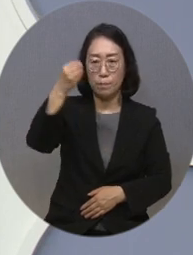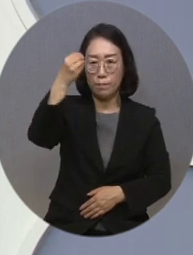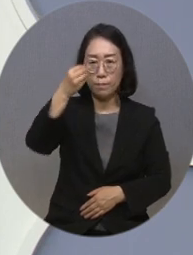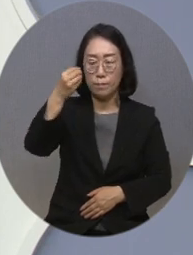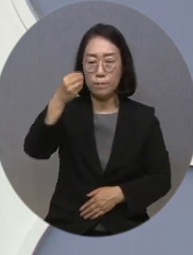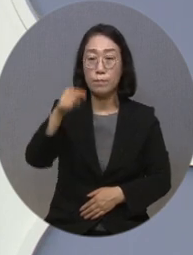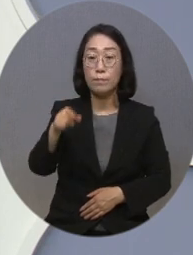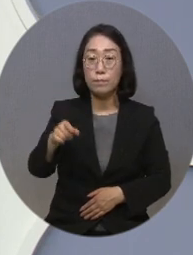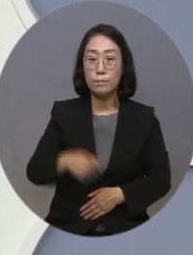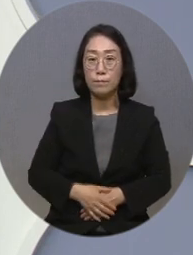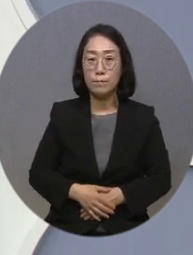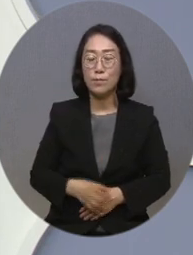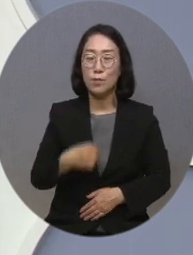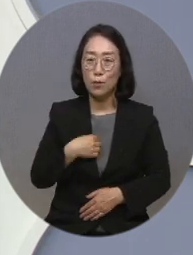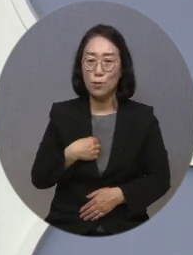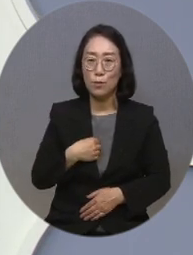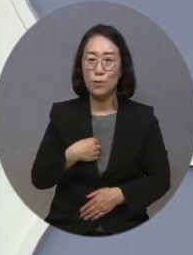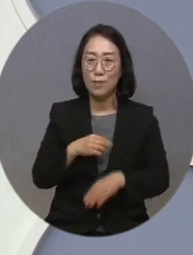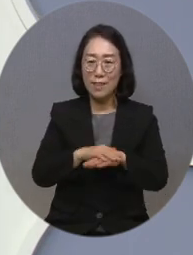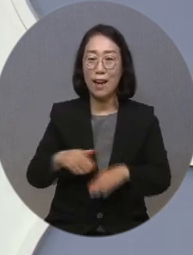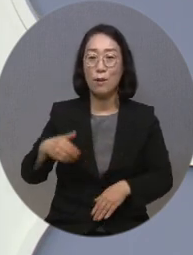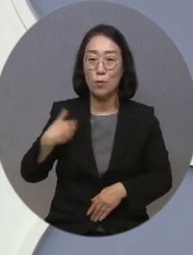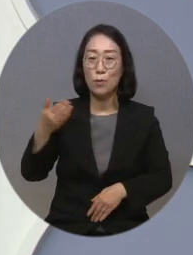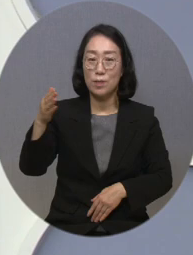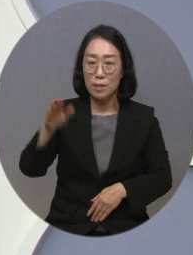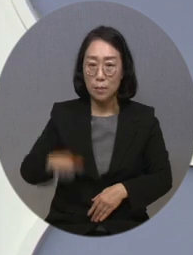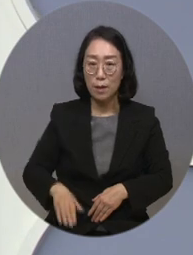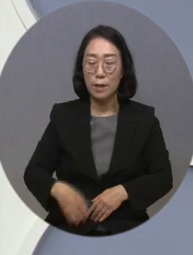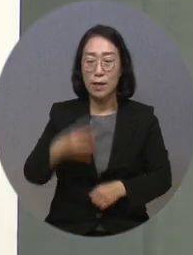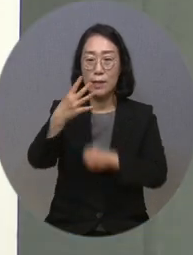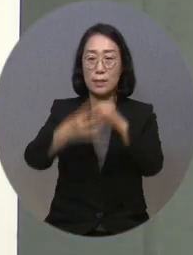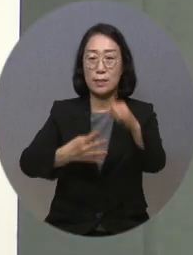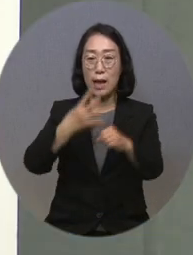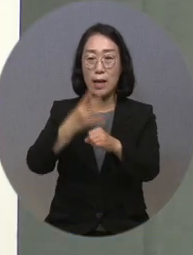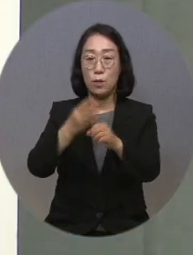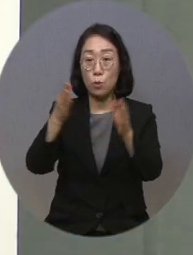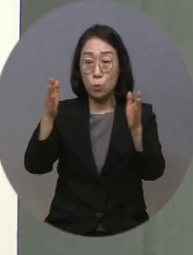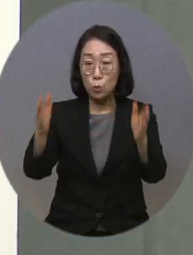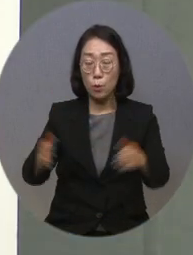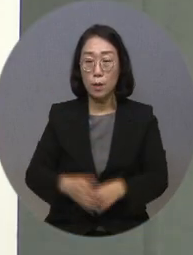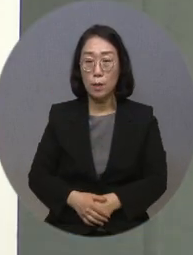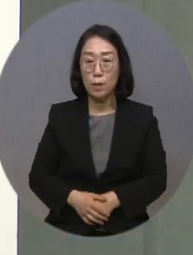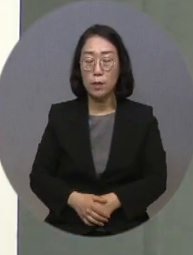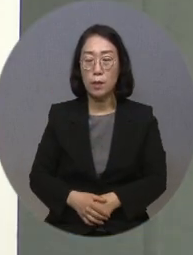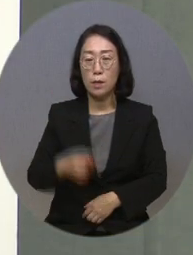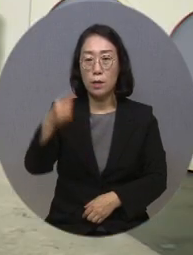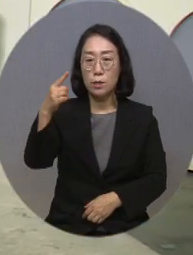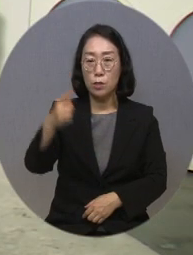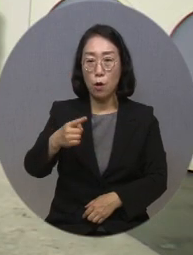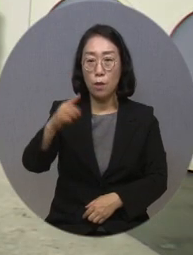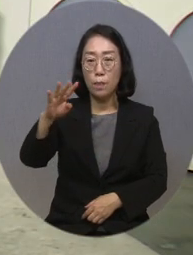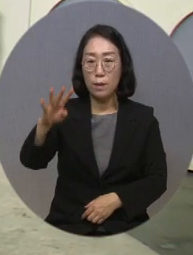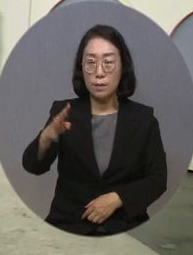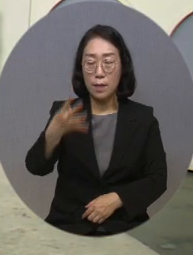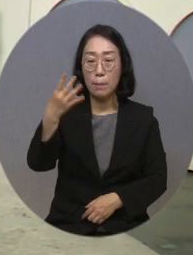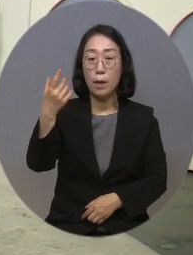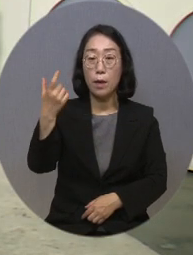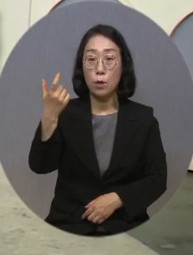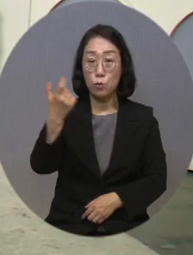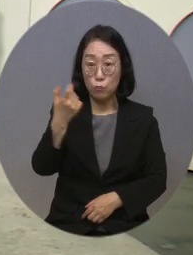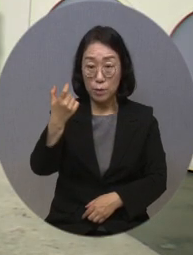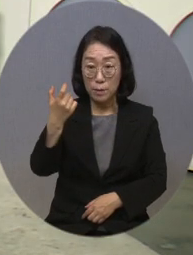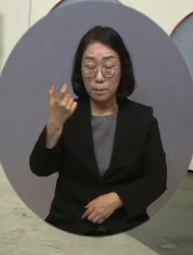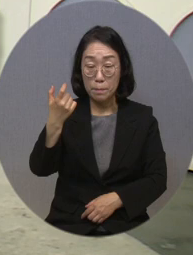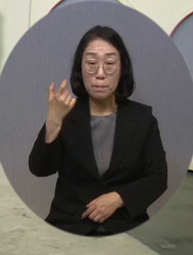테지만 저도 모릅니다. 그랬더니 그 4년 동안 했으니까 그게 1460일 정도 됩니다. 24조를